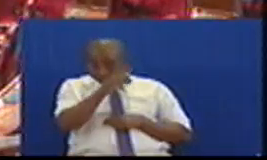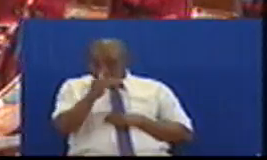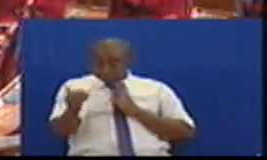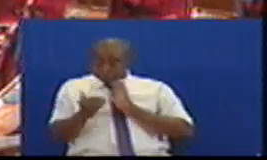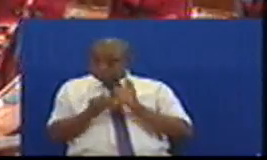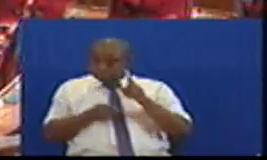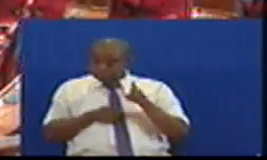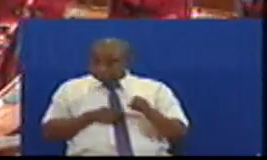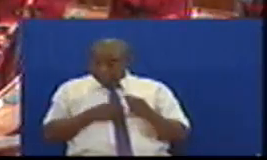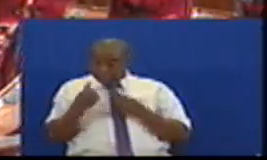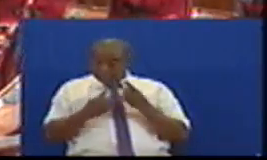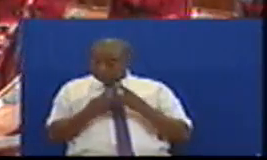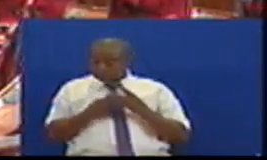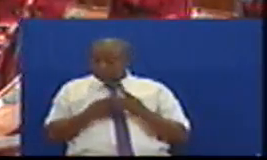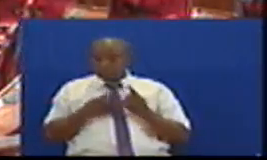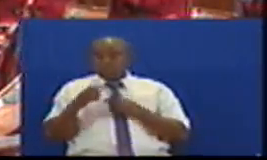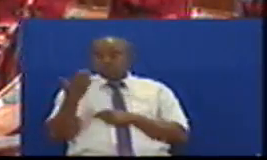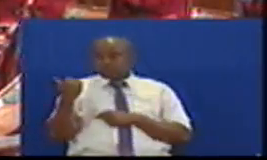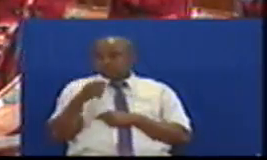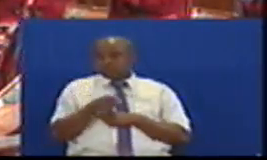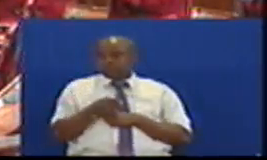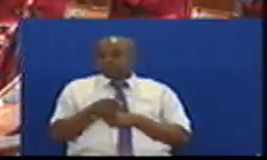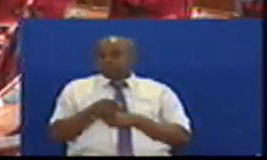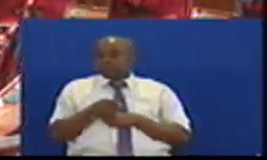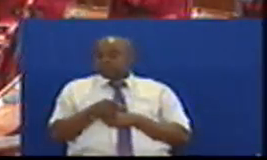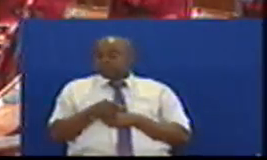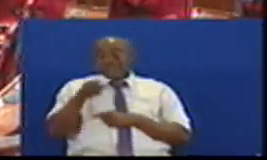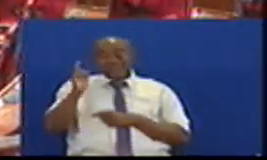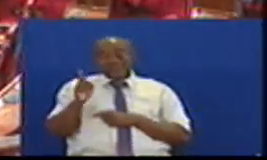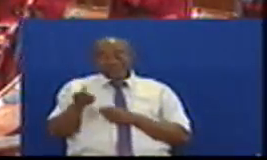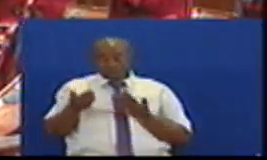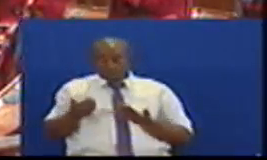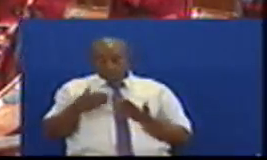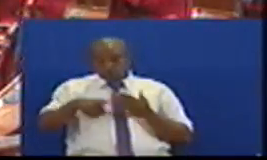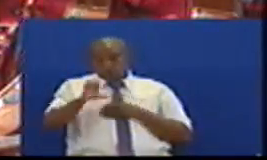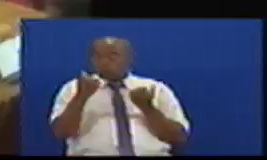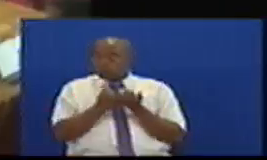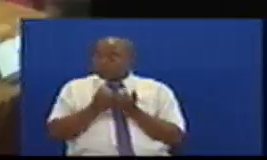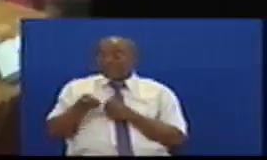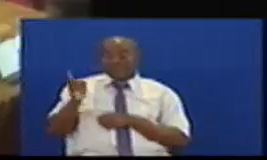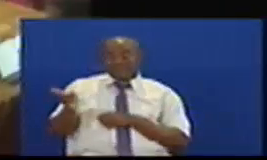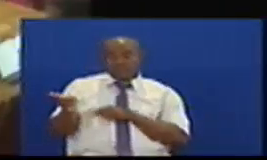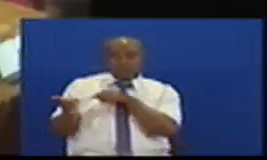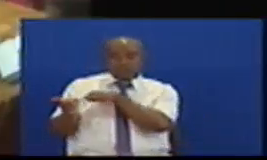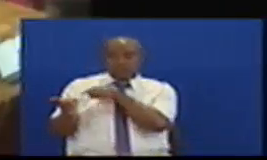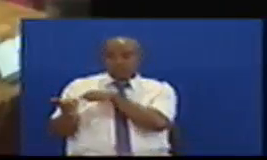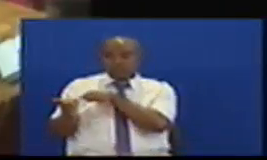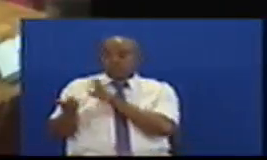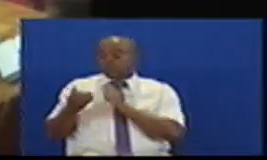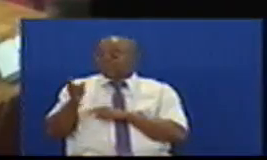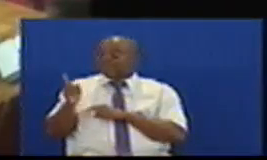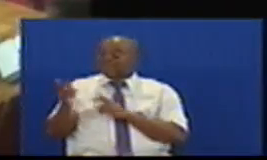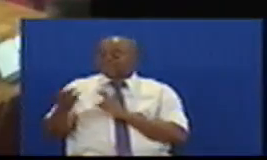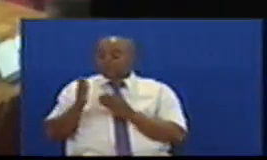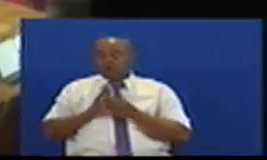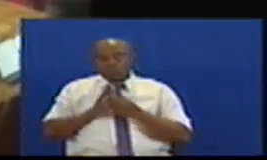yale nitangulia Mheshimiwa Sugu hapa ni kwamba kwa sera hii tunayokwenda kuitunga sasa. Na kwa sababu sera ndio mwongozo mkuu kwa